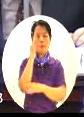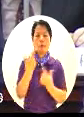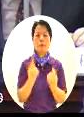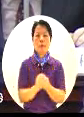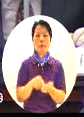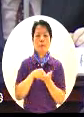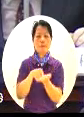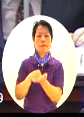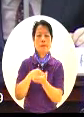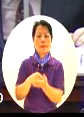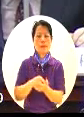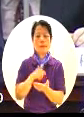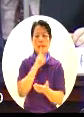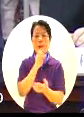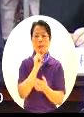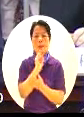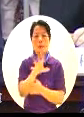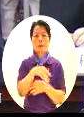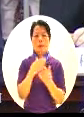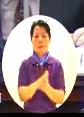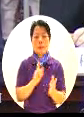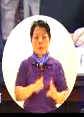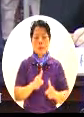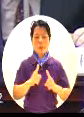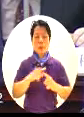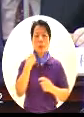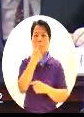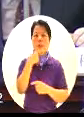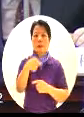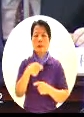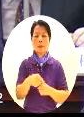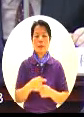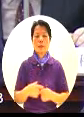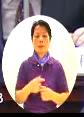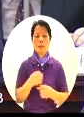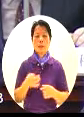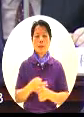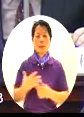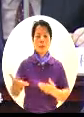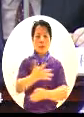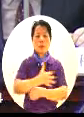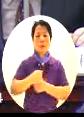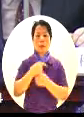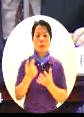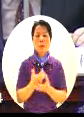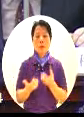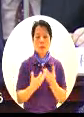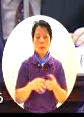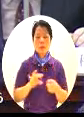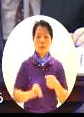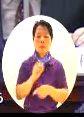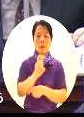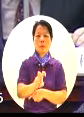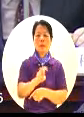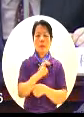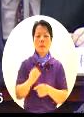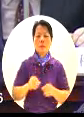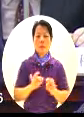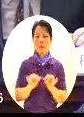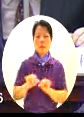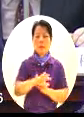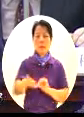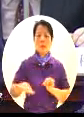依照现行已经靠诶，即、这个统筹分配款占20%，面积嘛